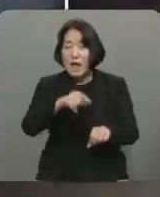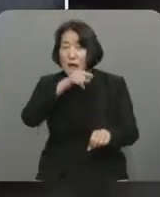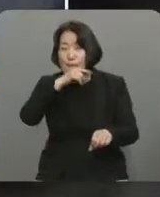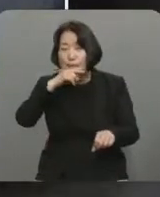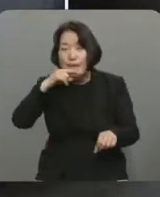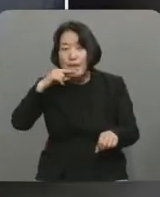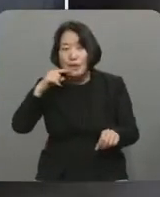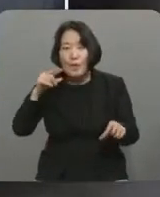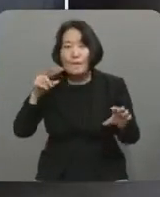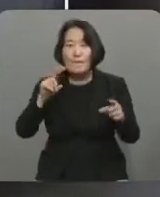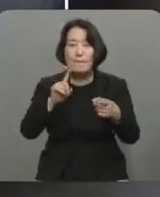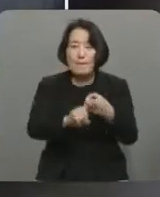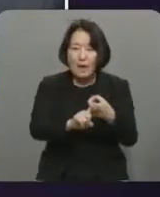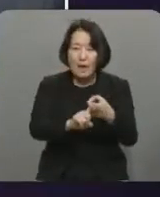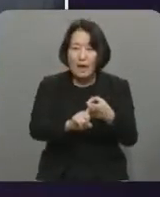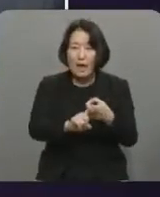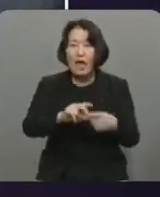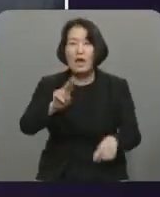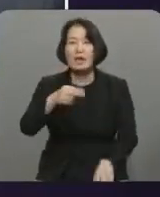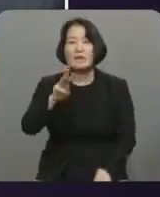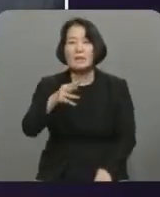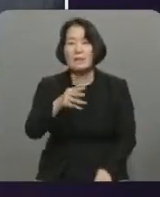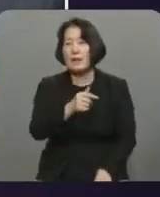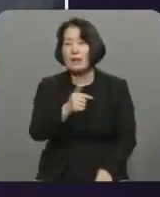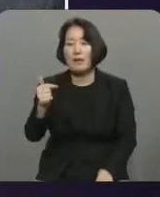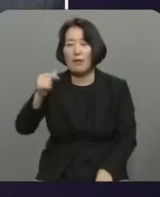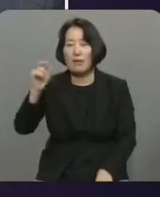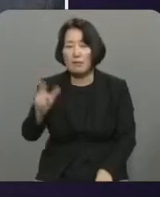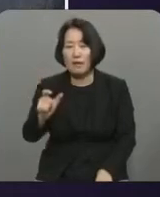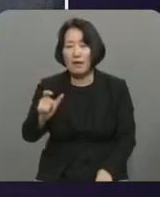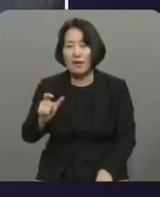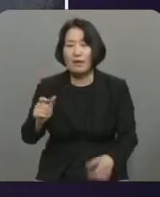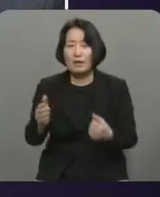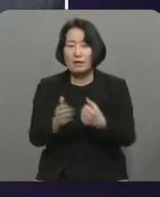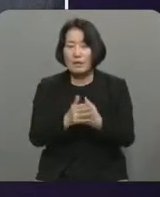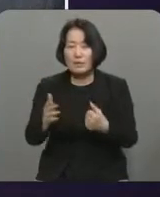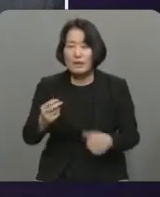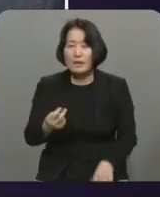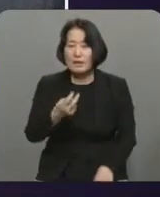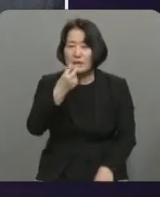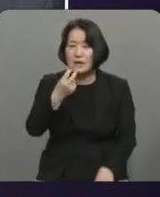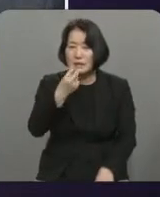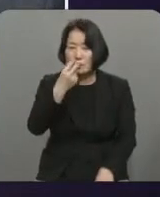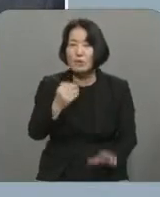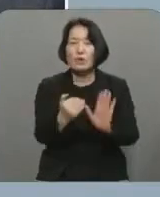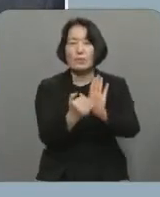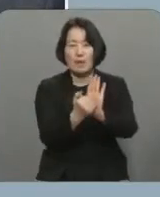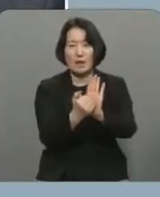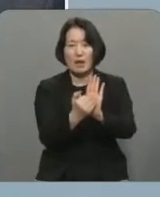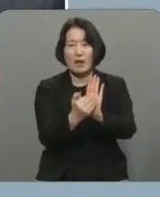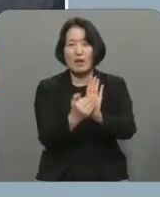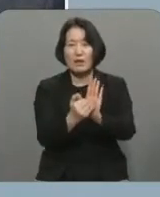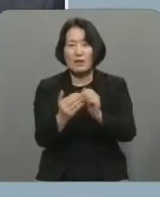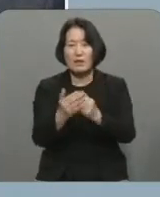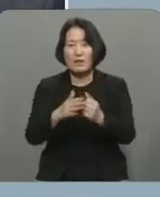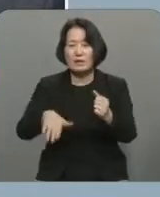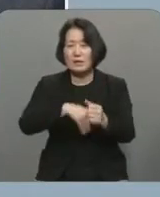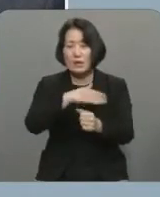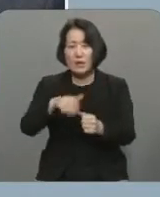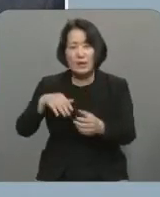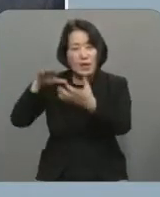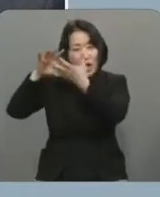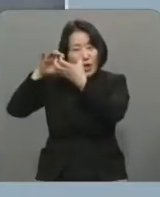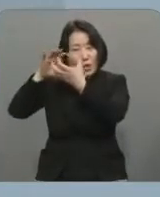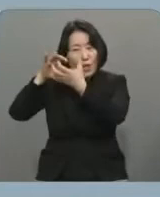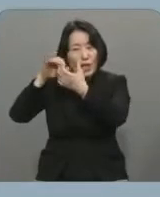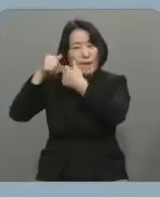헤모글로빈과 친화력이 2, 300배 높습니다. 그래서 산소 공급을 막기 때문에 이럴